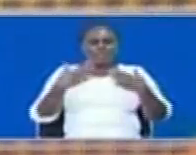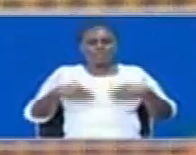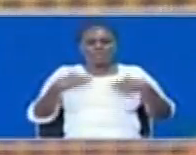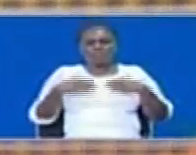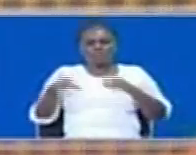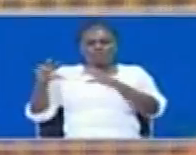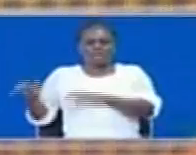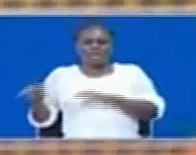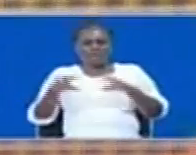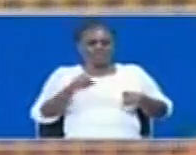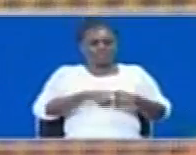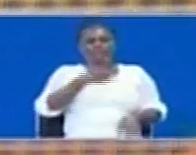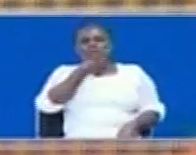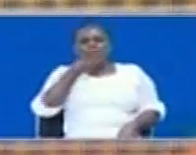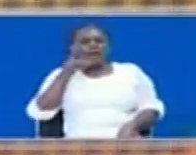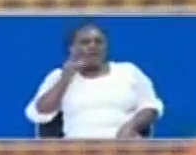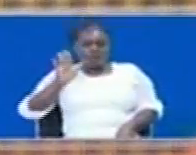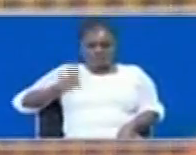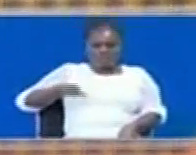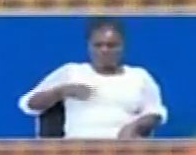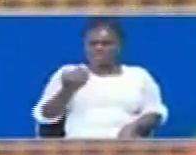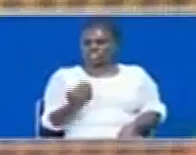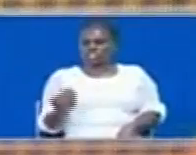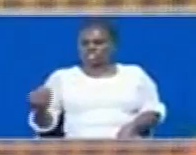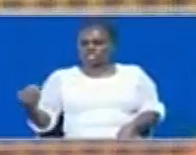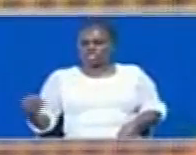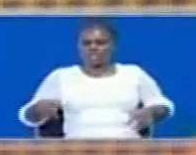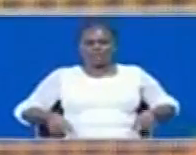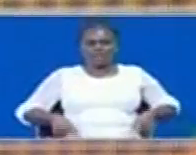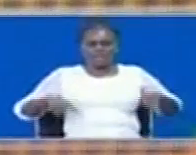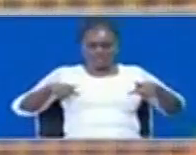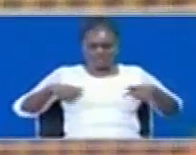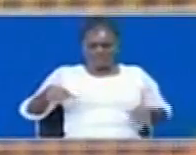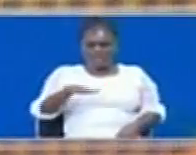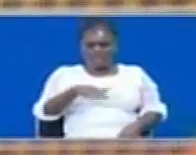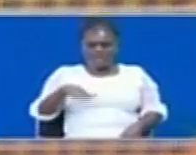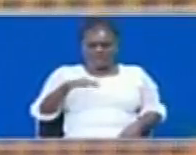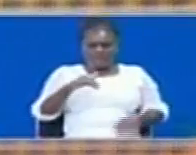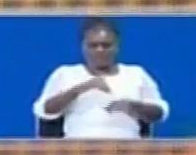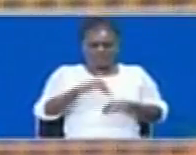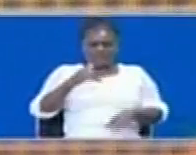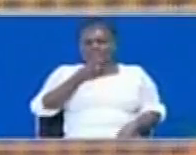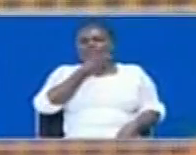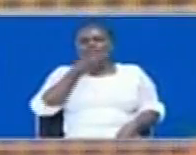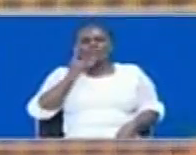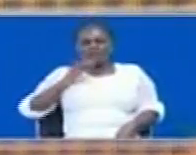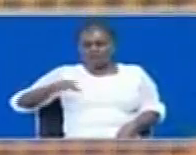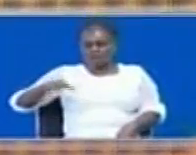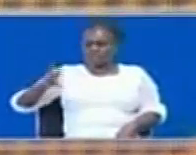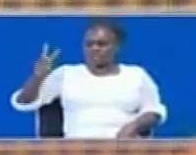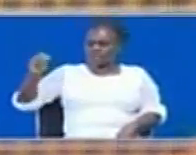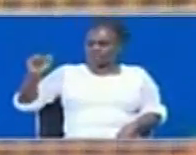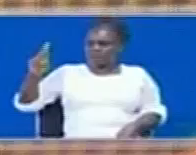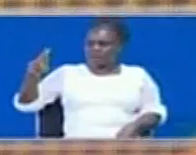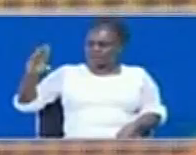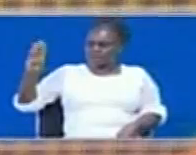matatizo na dhiki wakati wa ukame ni akina mama na watoto wanaoishi katika maeneo yanayokumbwa na ukame. Katika kaunti ya Marsabit kuna